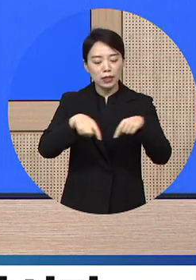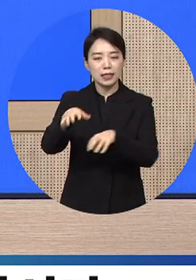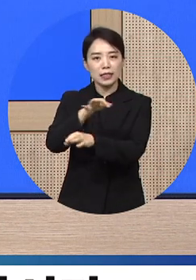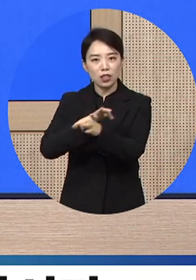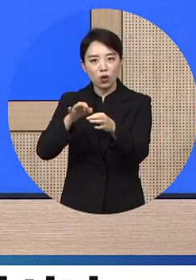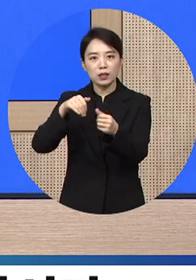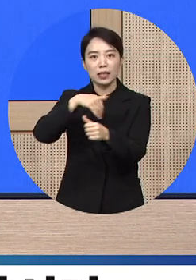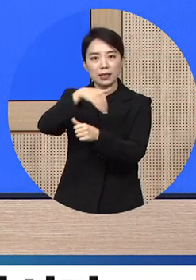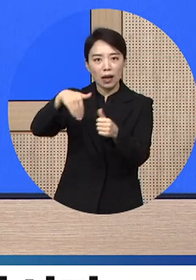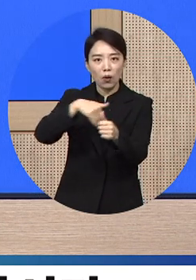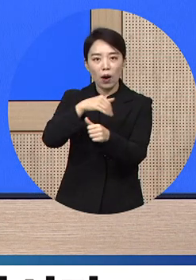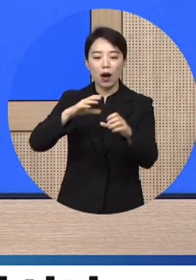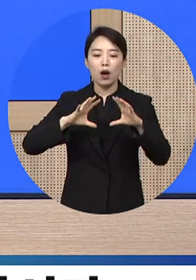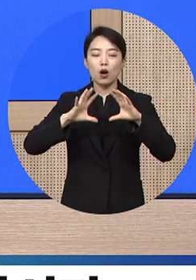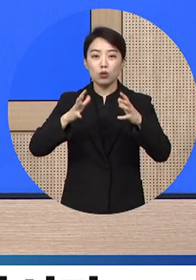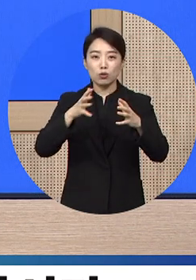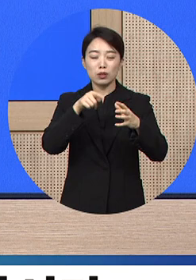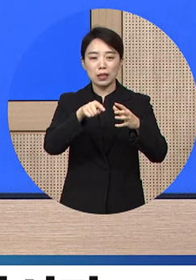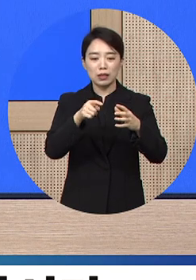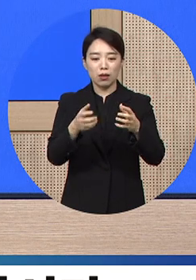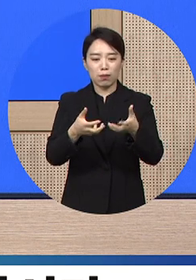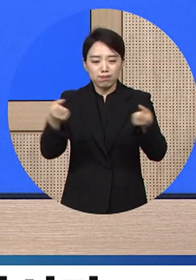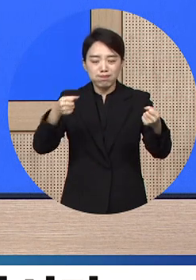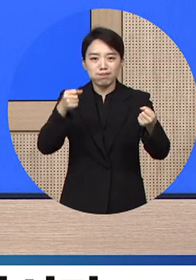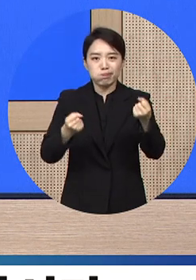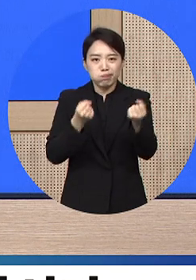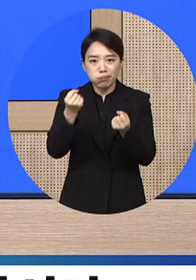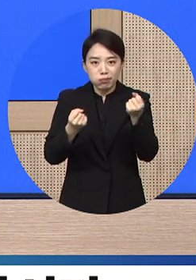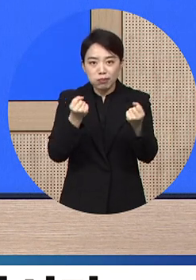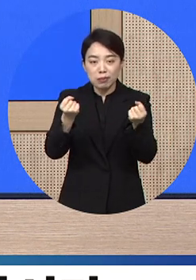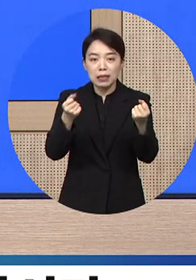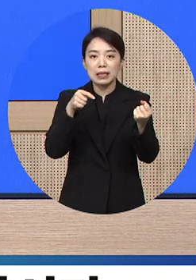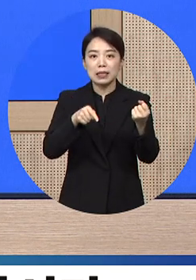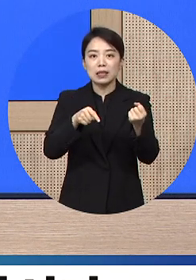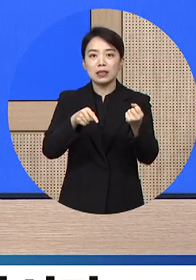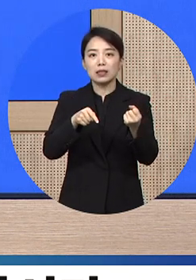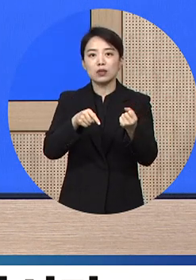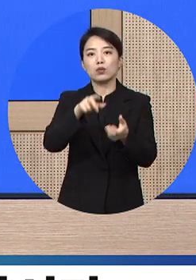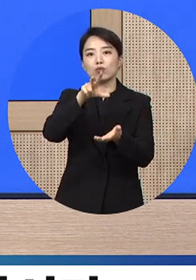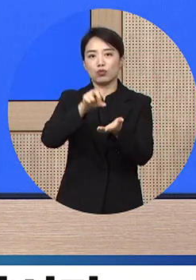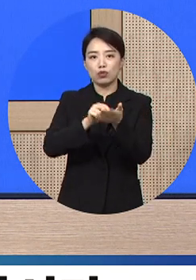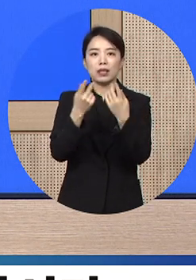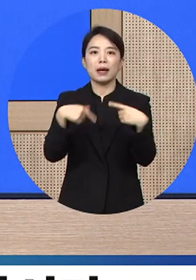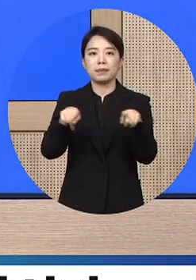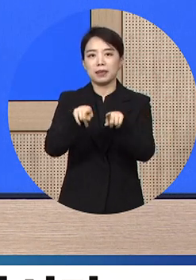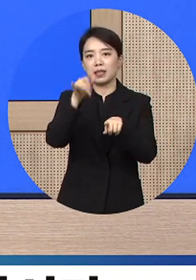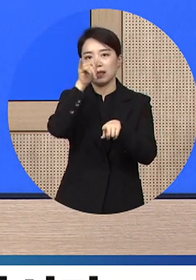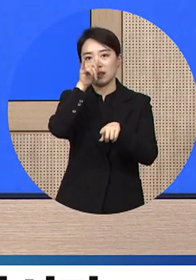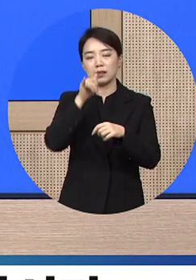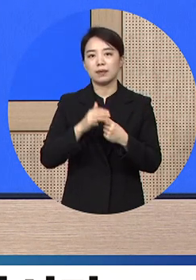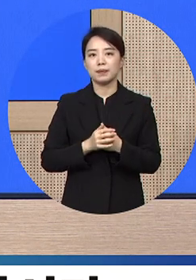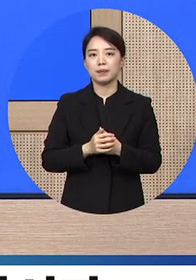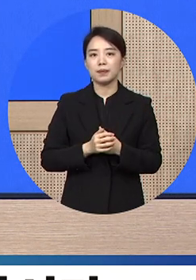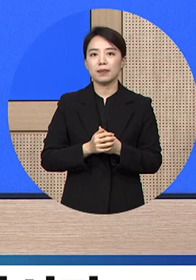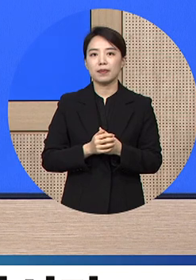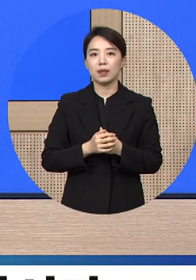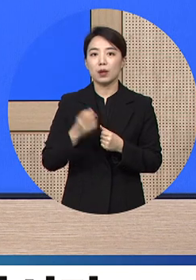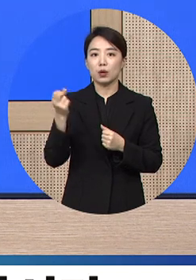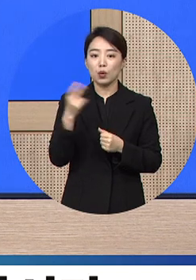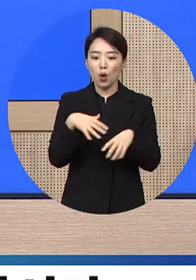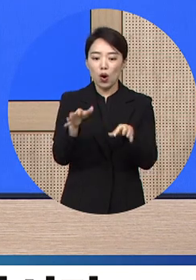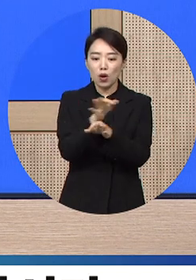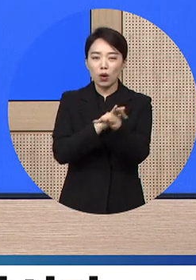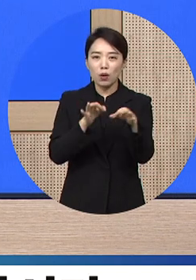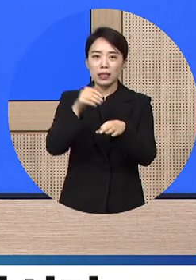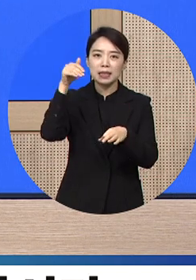국제 경제에서의 패권주의 경쟁 그 틈바구니에 낀 구조적인 문제가 함께 있기 때문에 그런데다가 지금 경기 침체가